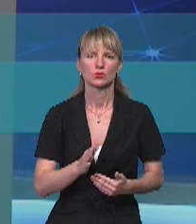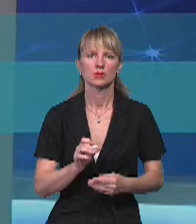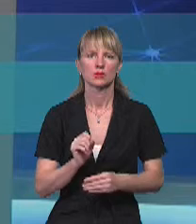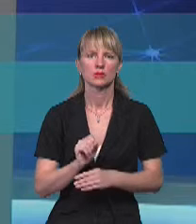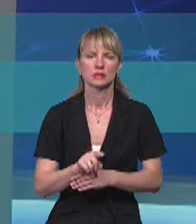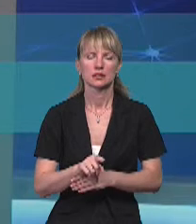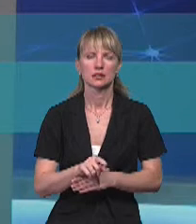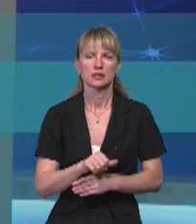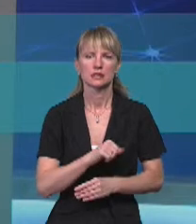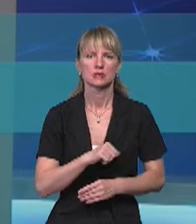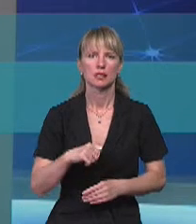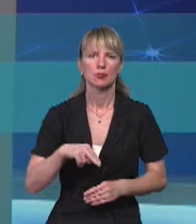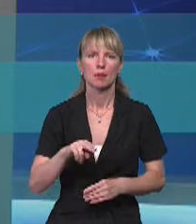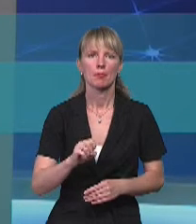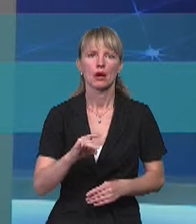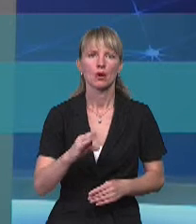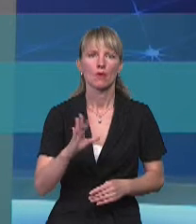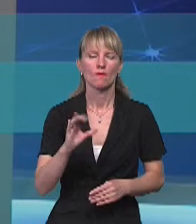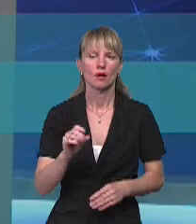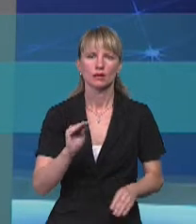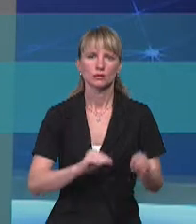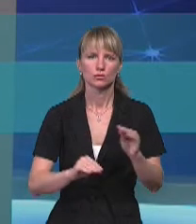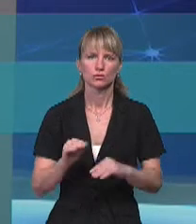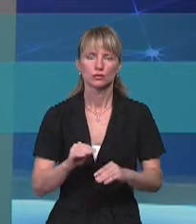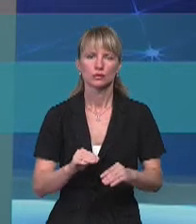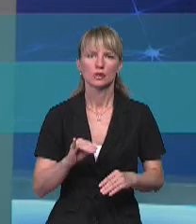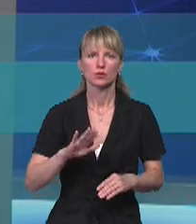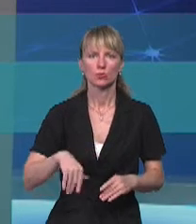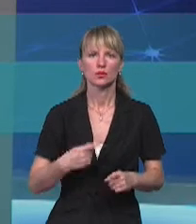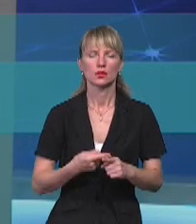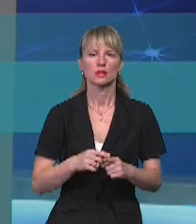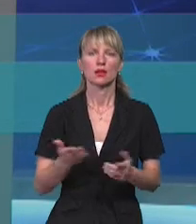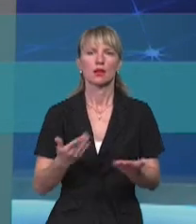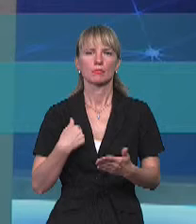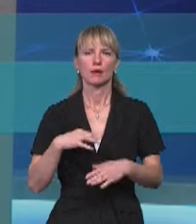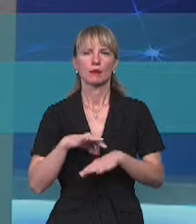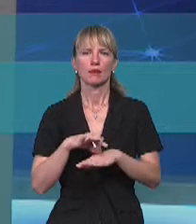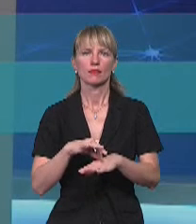уже сама парковая скульптура изготовления. И после того, как мы проведем,